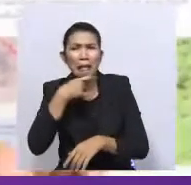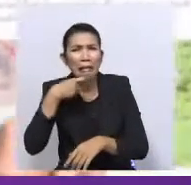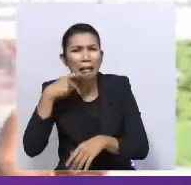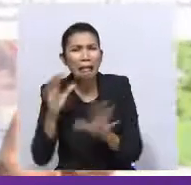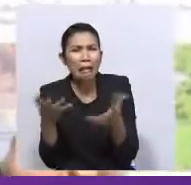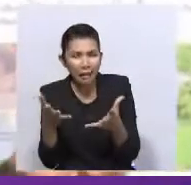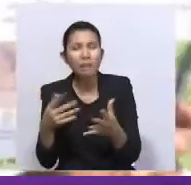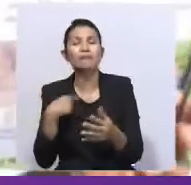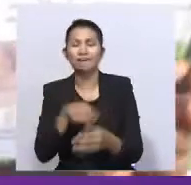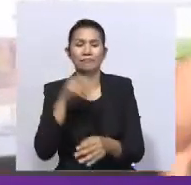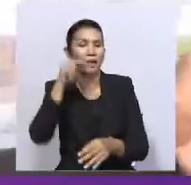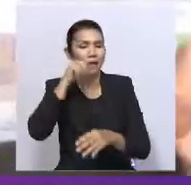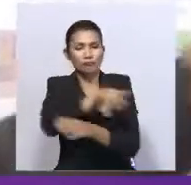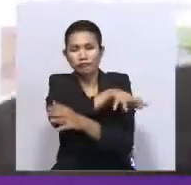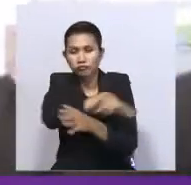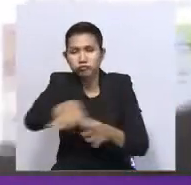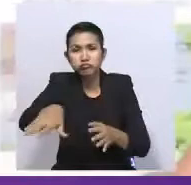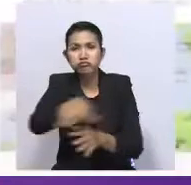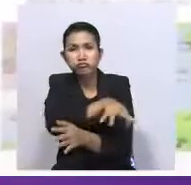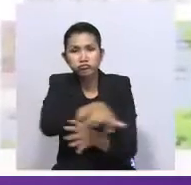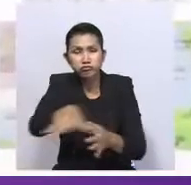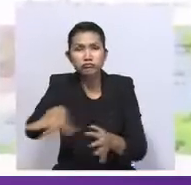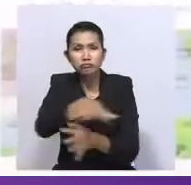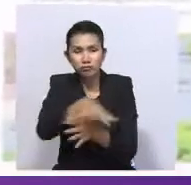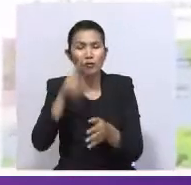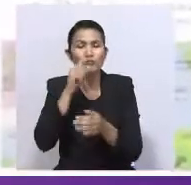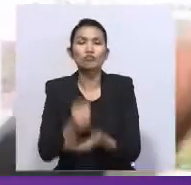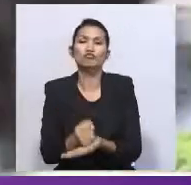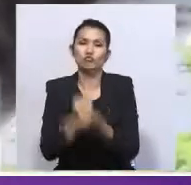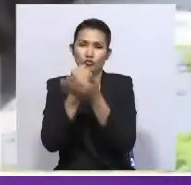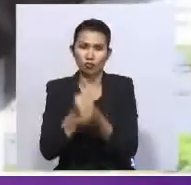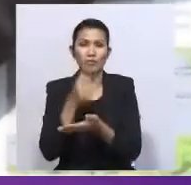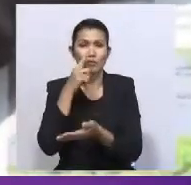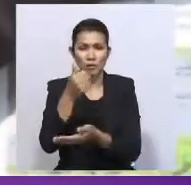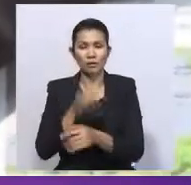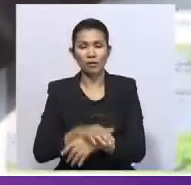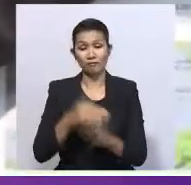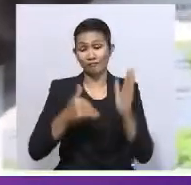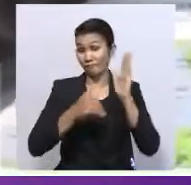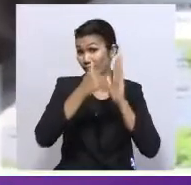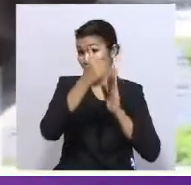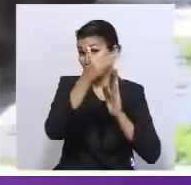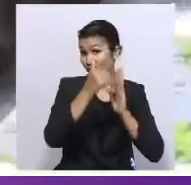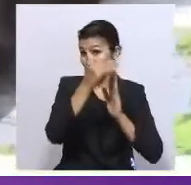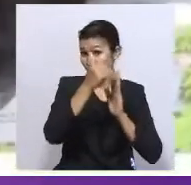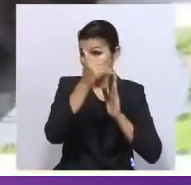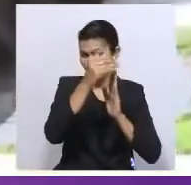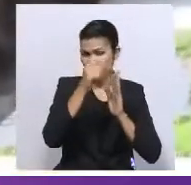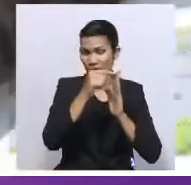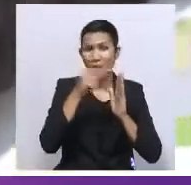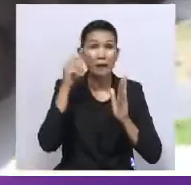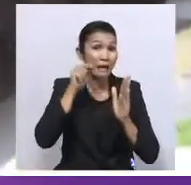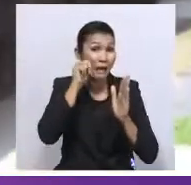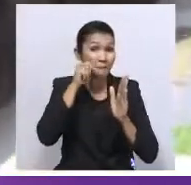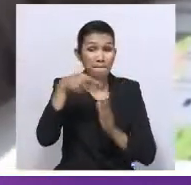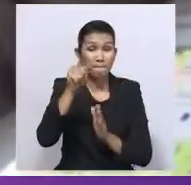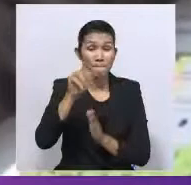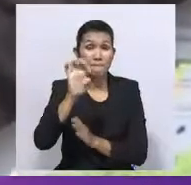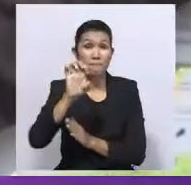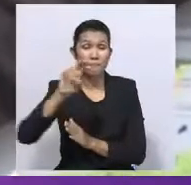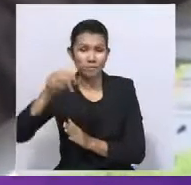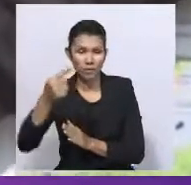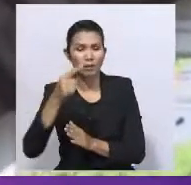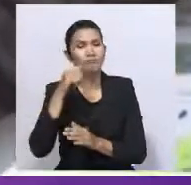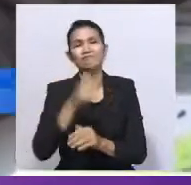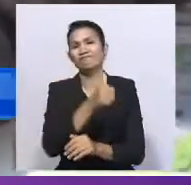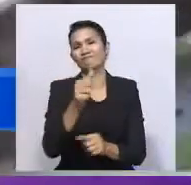ะครับเราก็จะมีน้ำปริมาณพวกนี้สามารถดูแลภาคเหนือตอนบนนะครับลุ่มน้ำปิงตรงนี้ก็จะเกิดความส